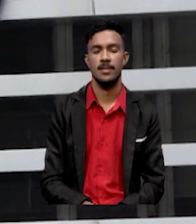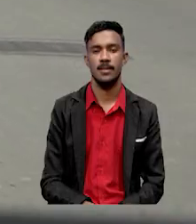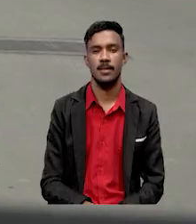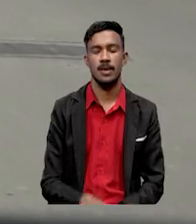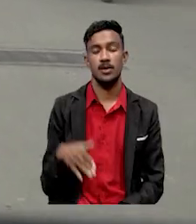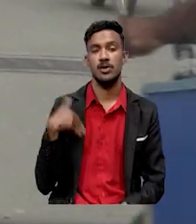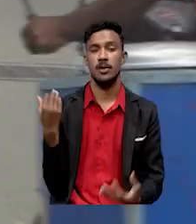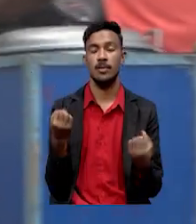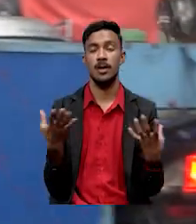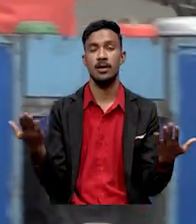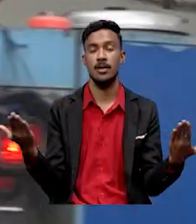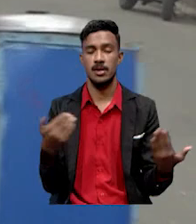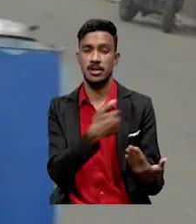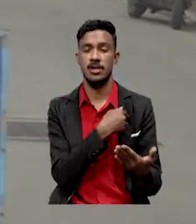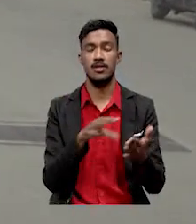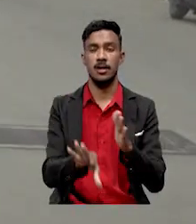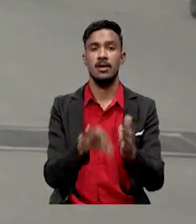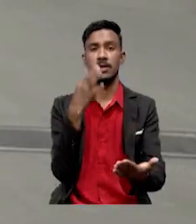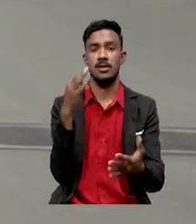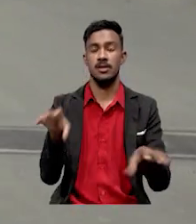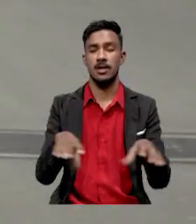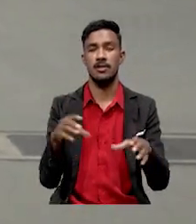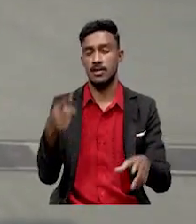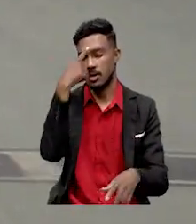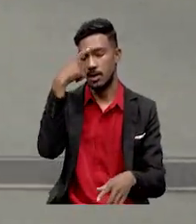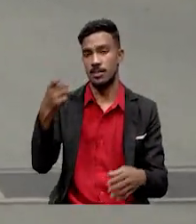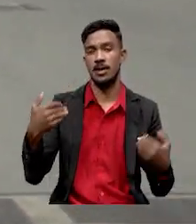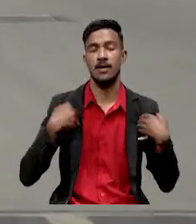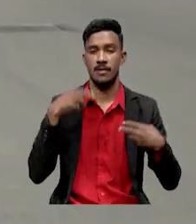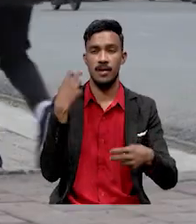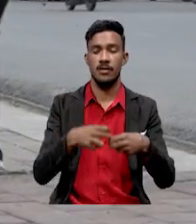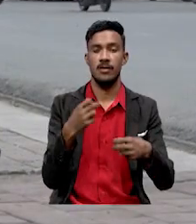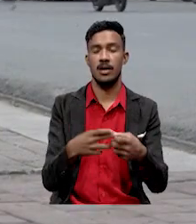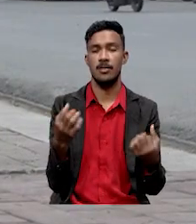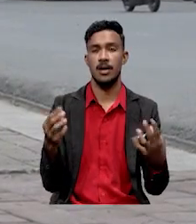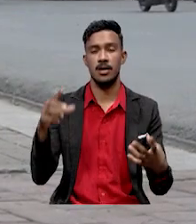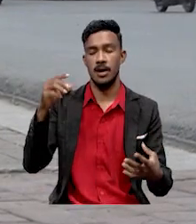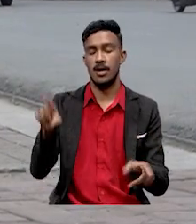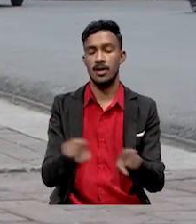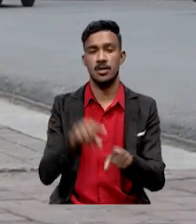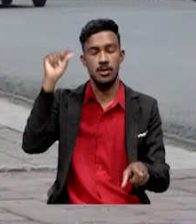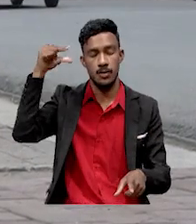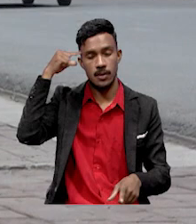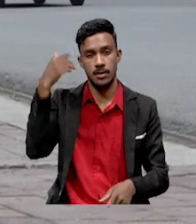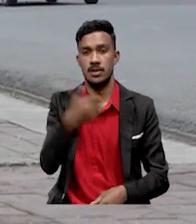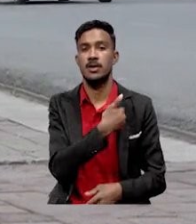Zoven barak ne besi dau kehatan servisu tambah ia fatores uing hanya sang governor si dau kria kampus servisu.